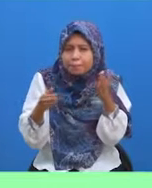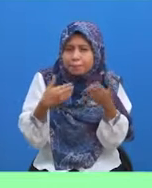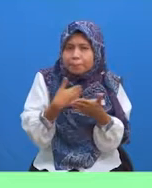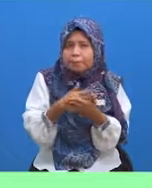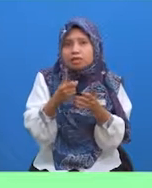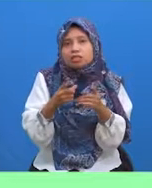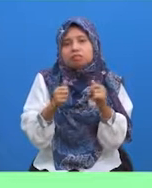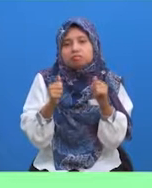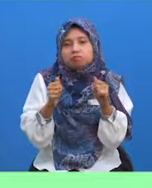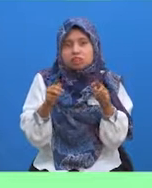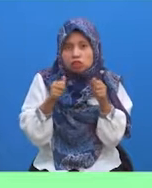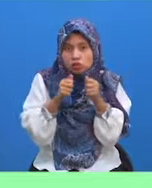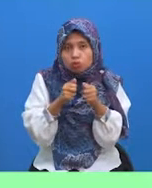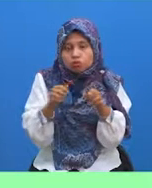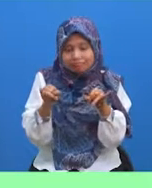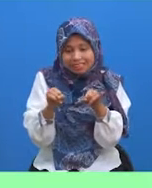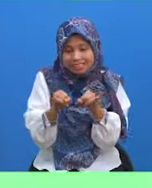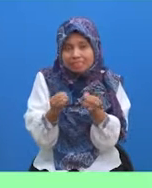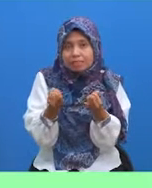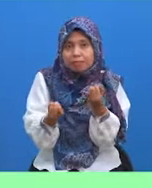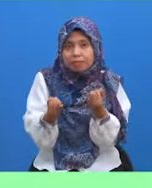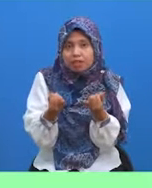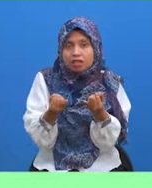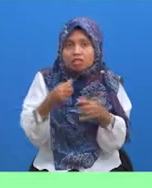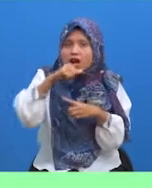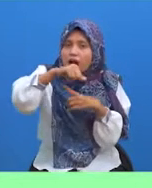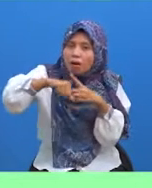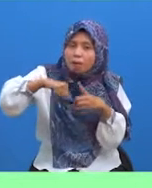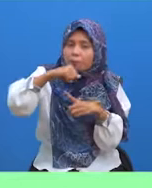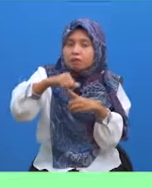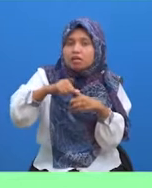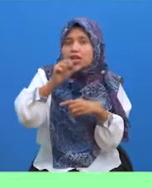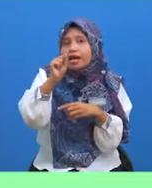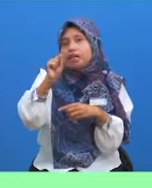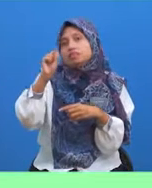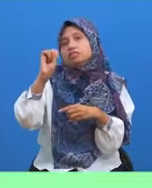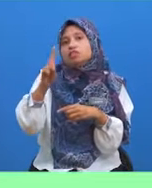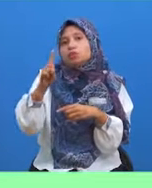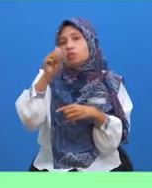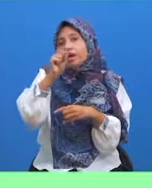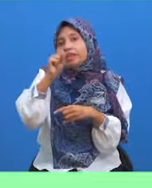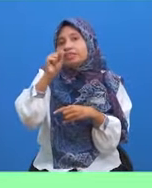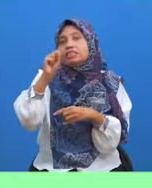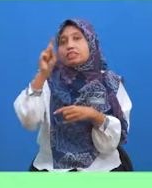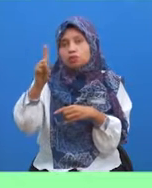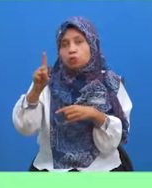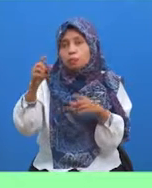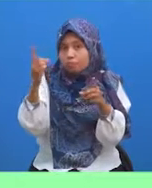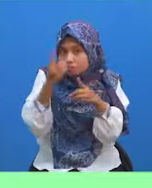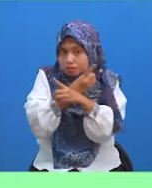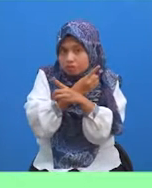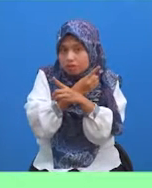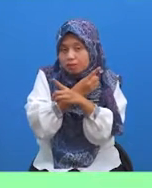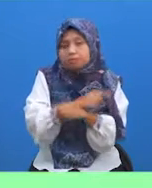pasaran baru pada titik I1 apabila glue S1 S1 bersilang dengan clock Didi